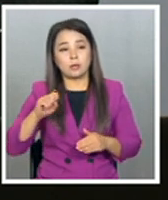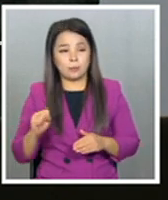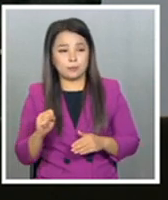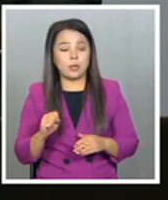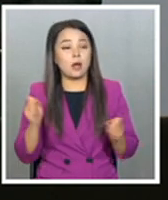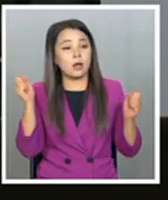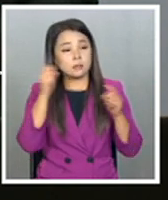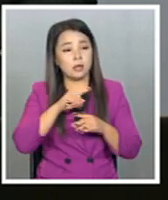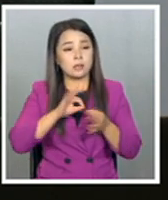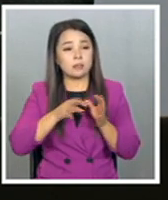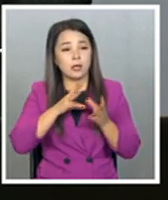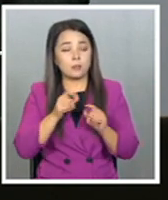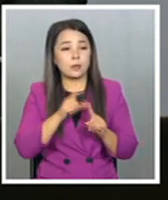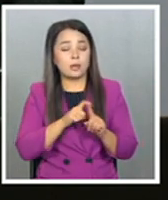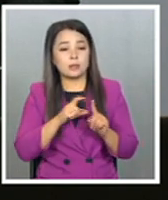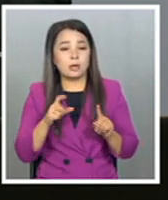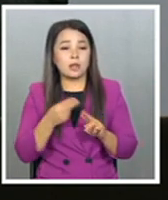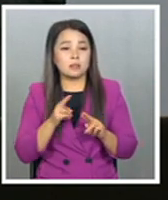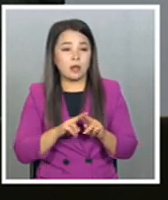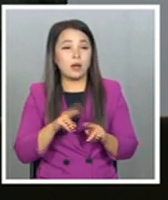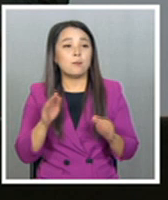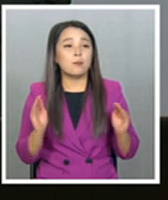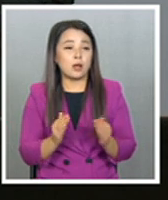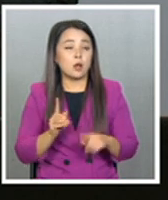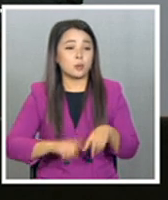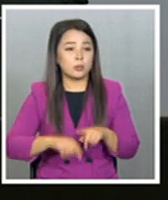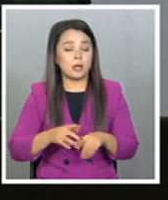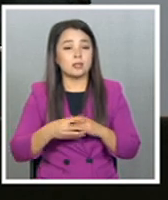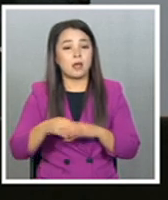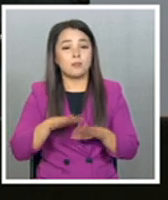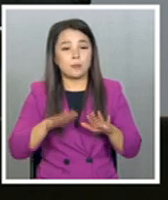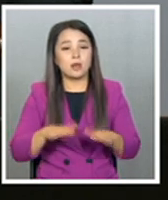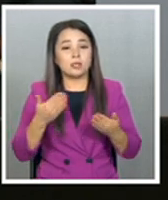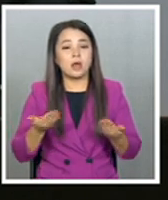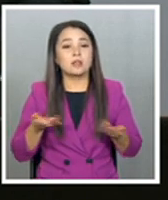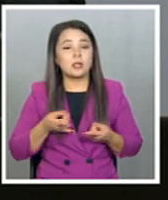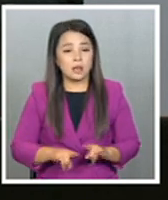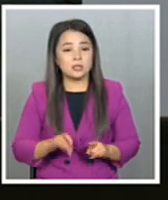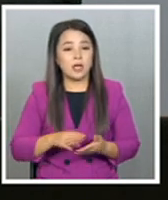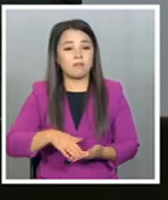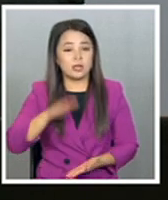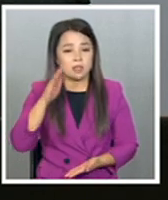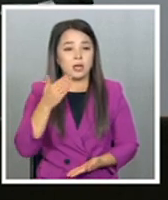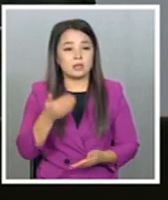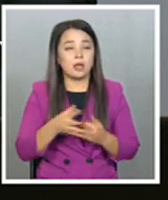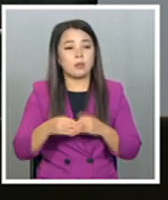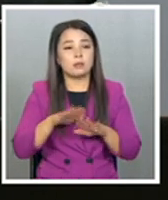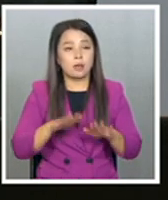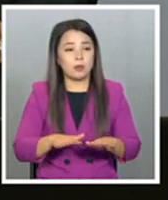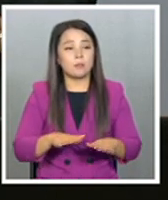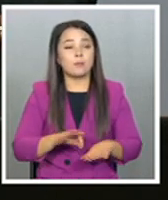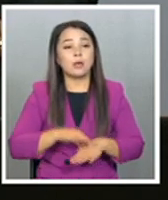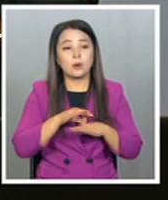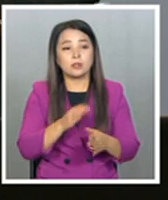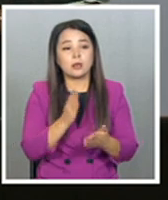Определим значение словосочетания «малая родина». Это местность, где ты родился и вырос. Место, где проходил или